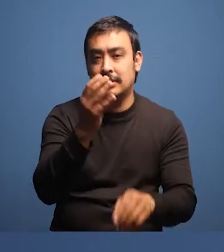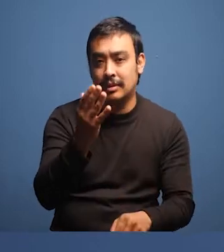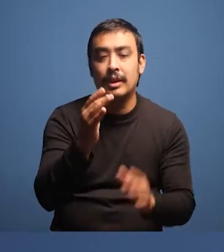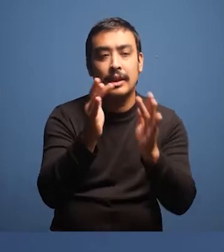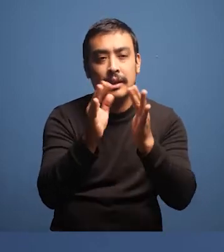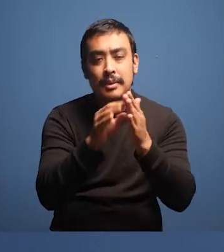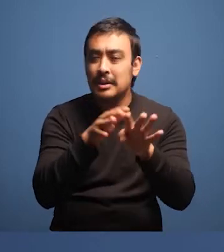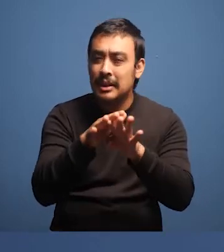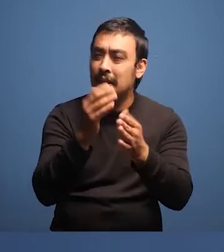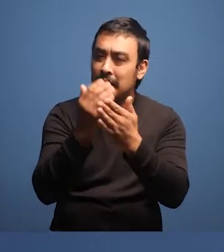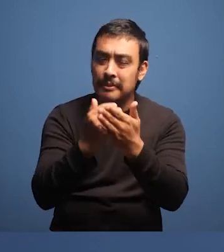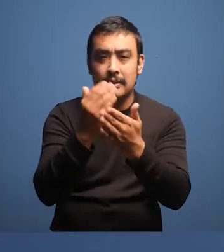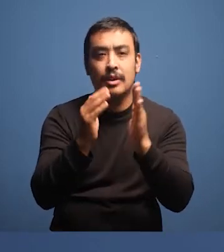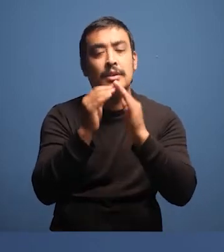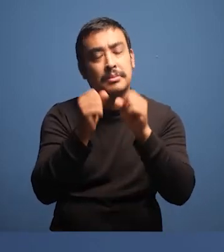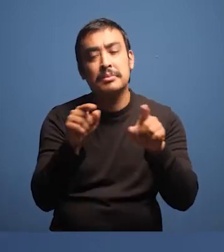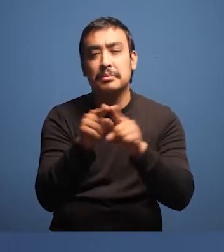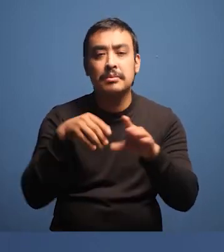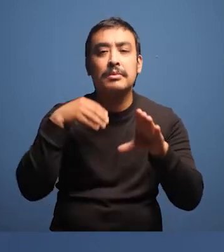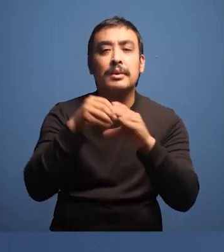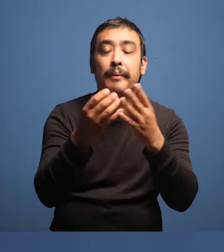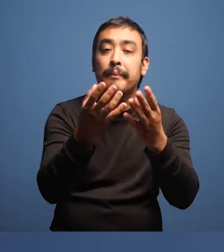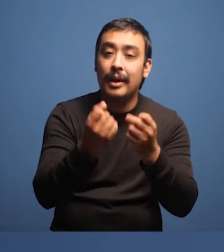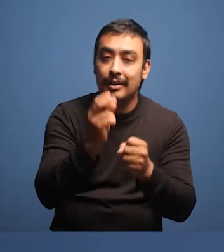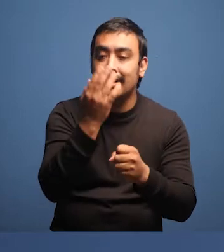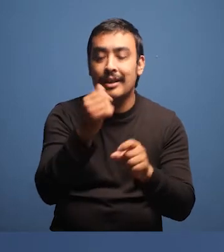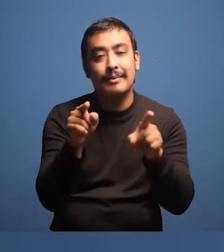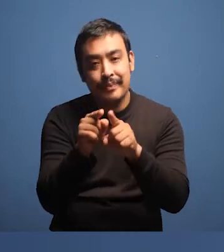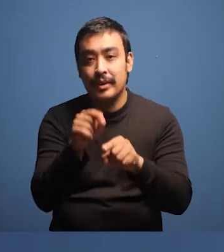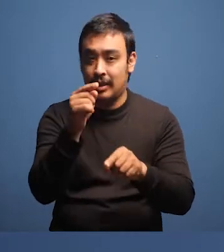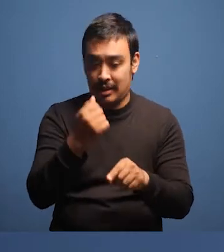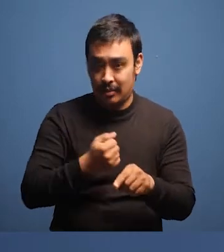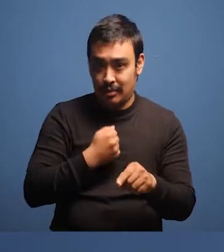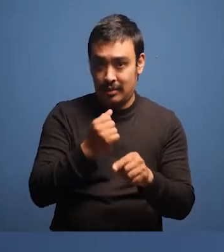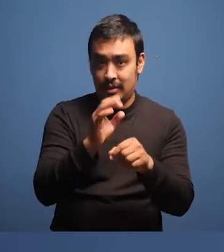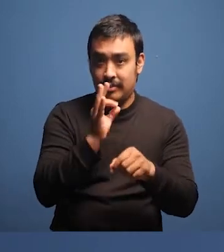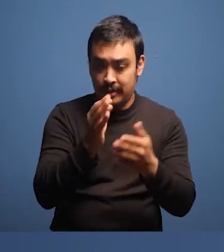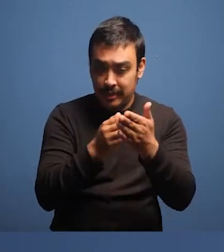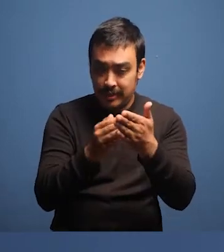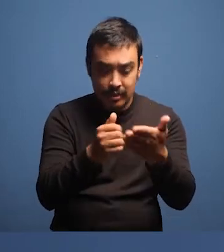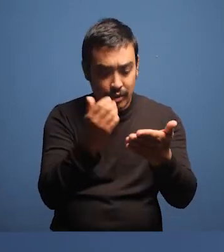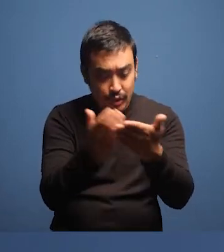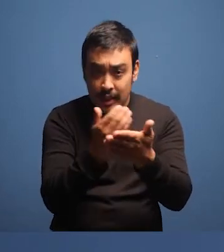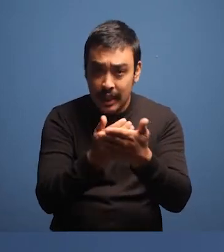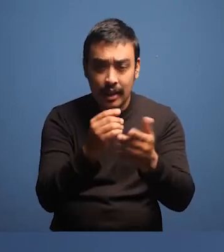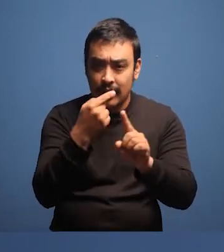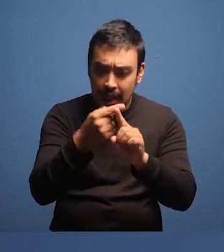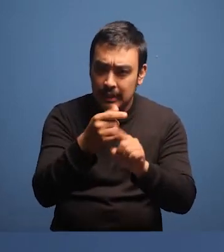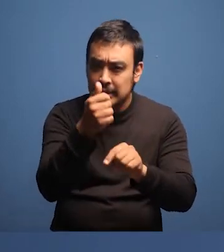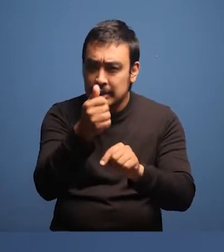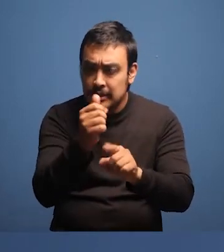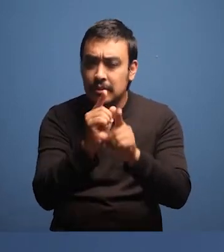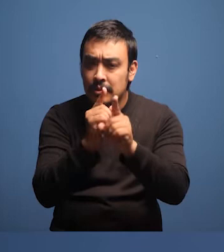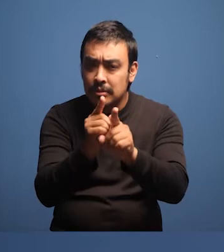धेरै प्रोग्राम्सहरू चाहिँ घरमै बसी बसी पनि एटेन्ड गर्न पाउने भयो। त्यही भएर चाहिँ अब आफूले फेसबुक पेजहरू कति धेरै अर्गनाइजेसनको लाइक गरेको हुन्छ, उहाँलाई फलो गरे